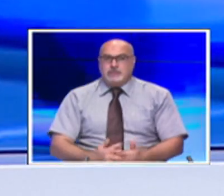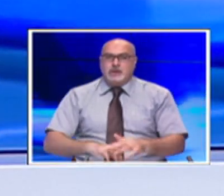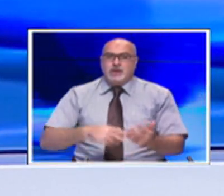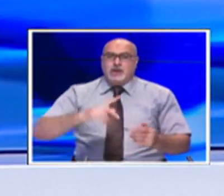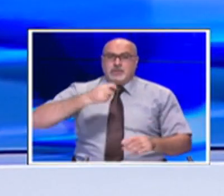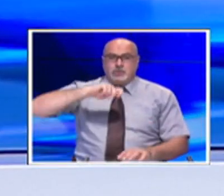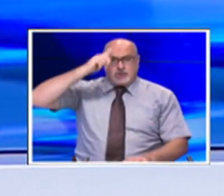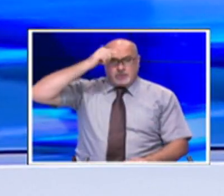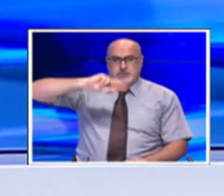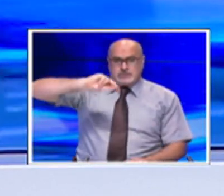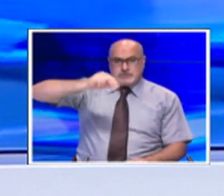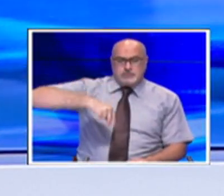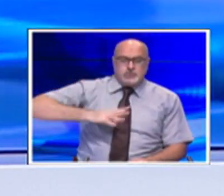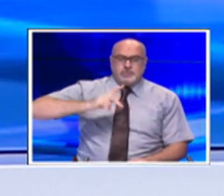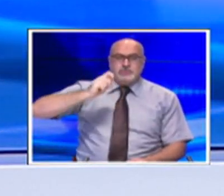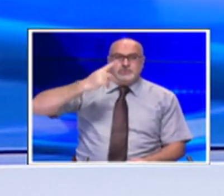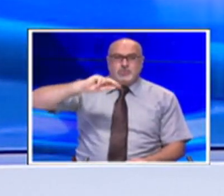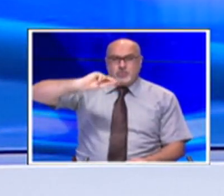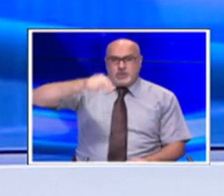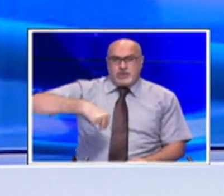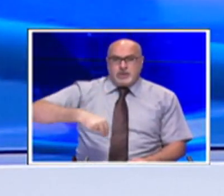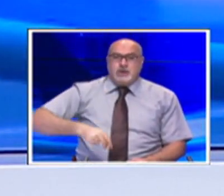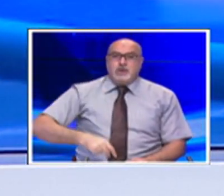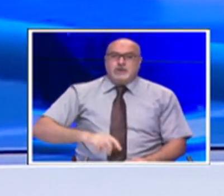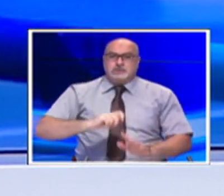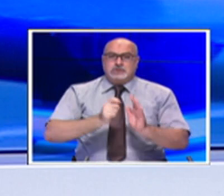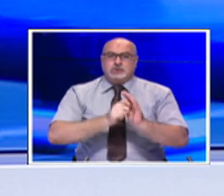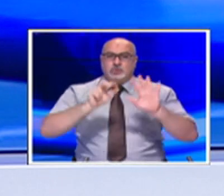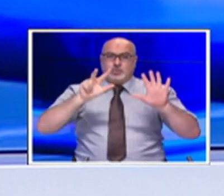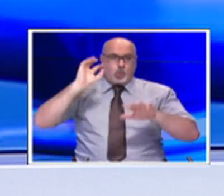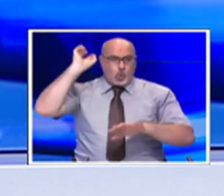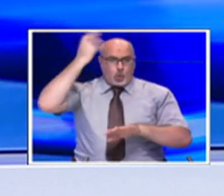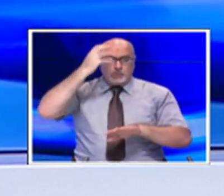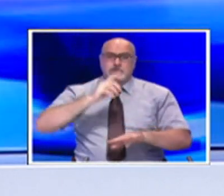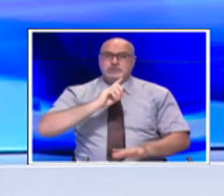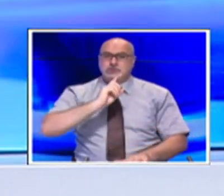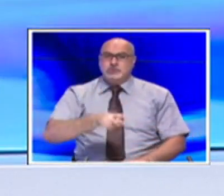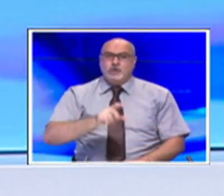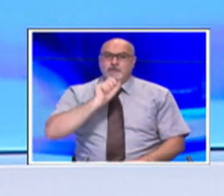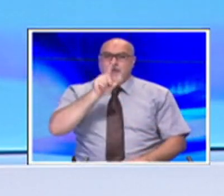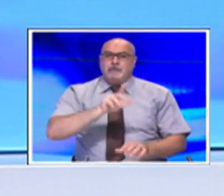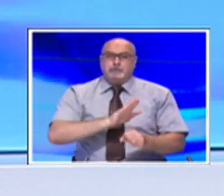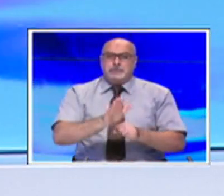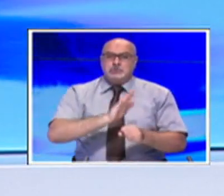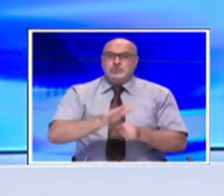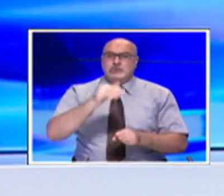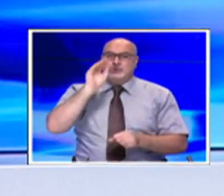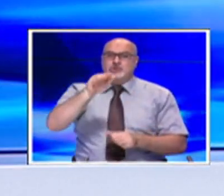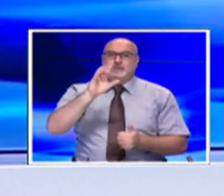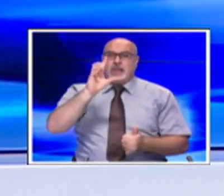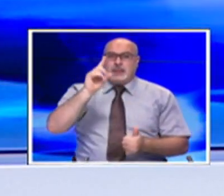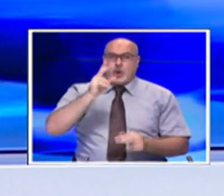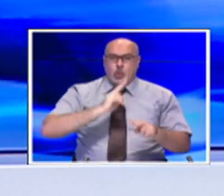وقع رئيس الجمهورية السيد عبد المجيد تبون في 8 أوت الجاري مراسيم إنهاء مهام رؤساء الدوائر